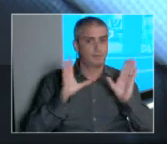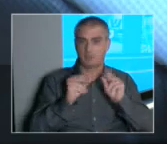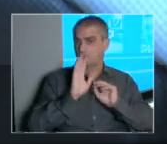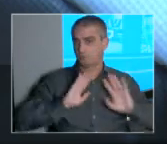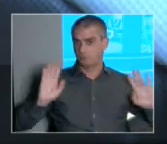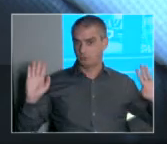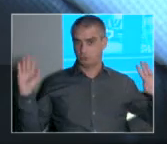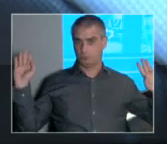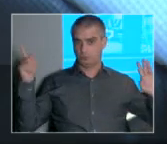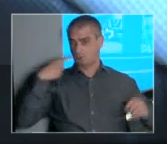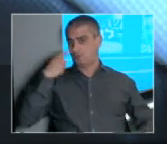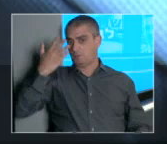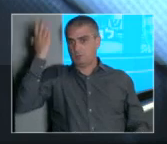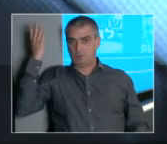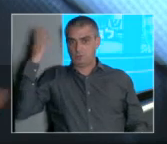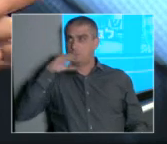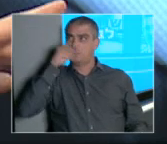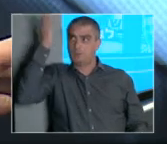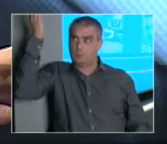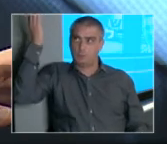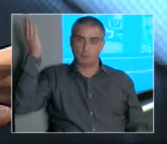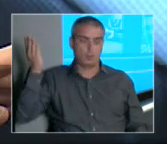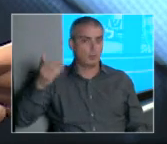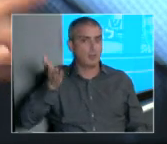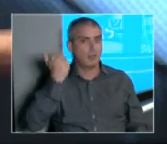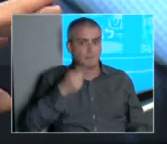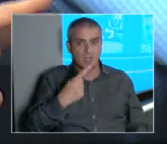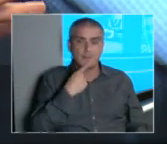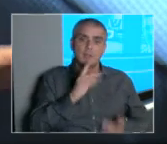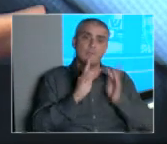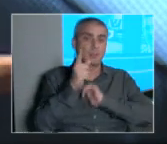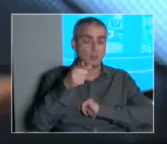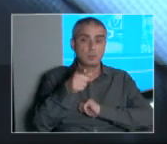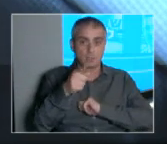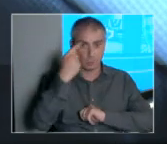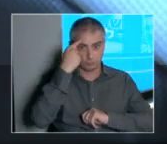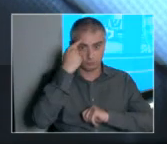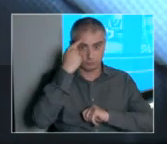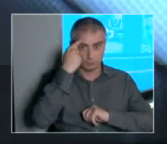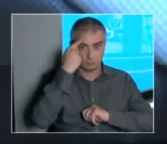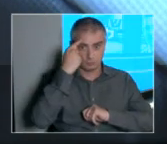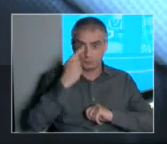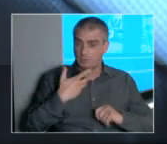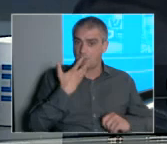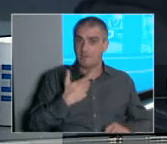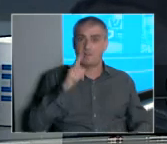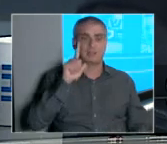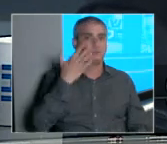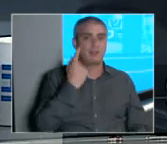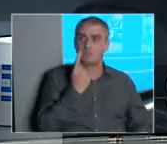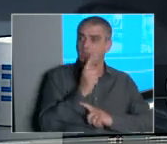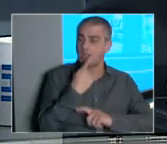איתו וכל זה. שאמרת לפני אותו, רגע. אז אפשר לדבר אותו. הרב ליצמן, לא שאמרת לפני רגע. בניגוד אליו, אתה חושב שלא צריך לשבת. הרב ליצמן, שאמרת לפני